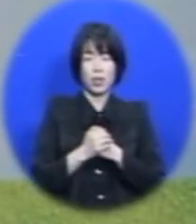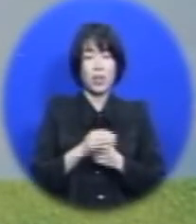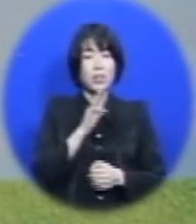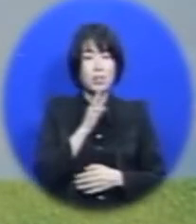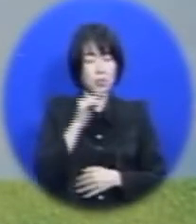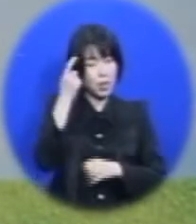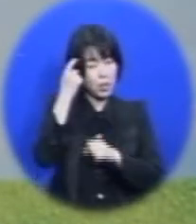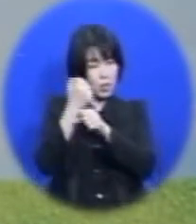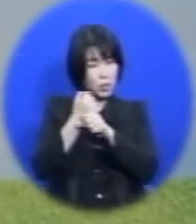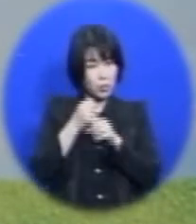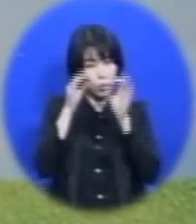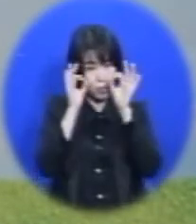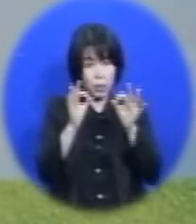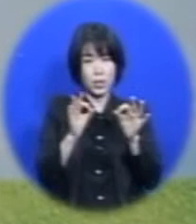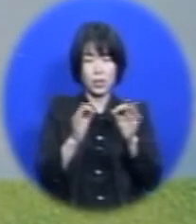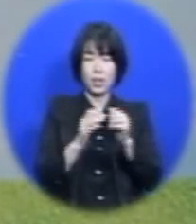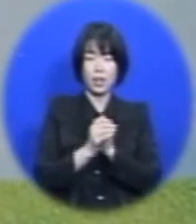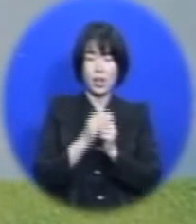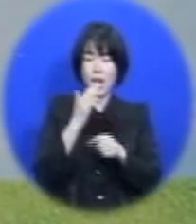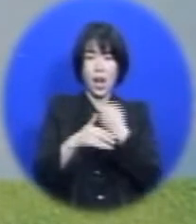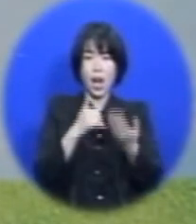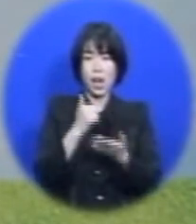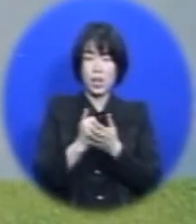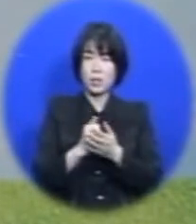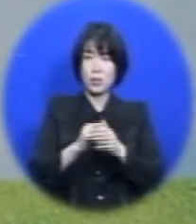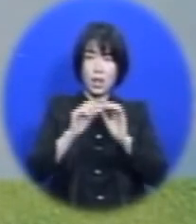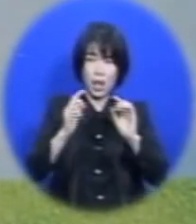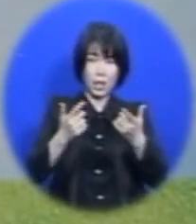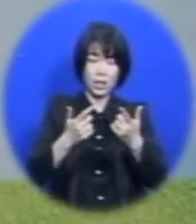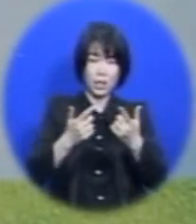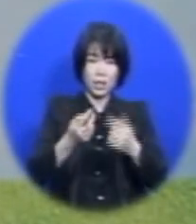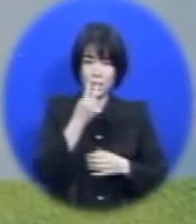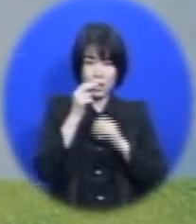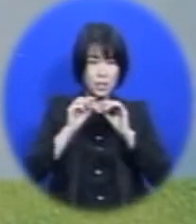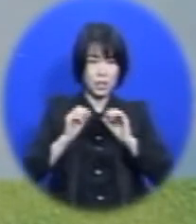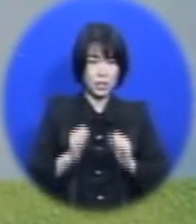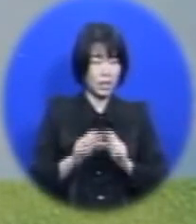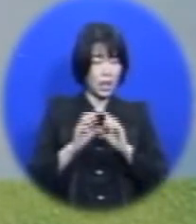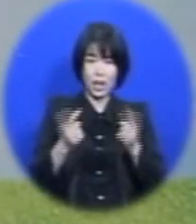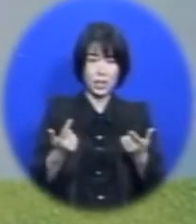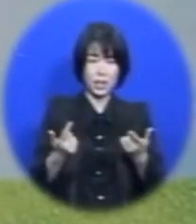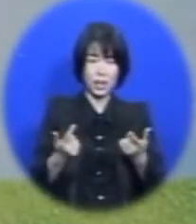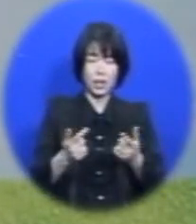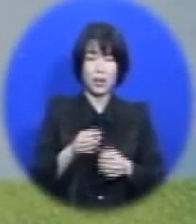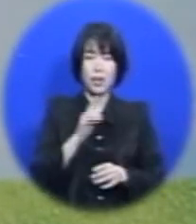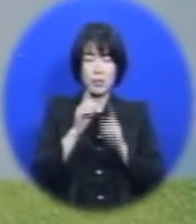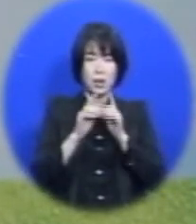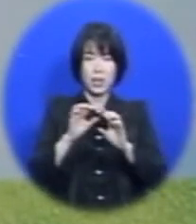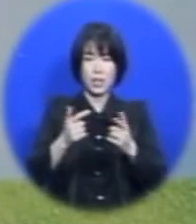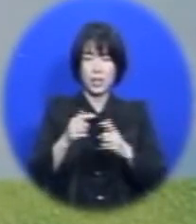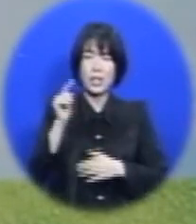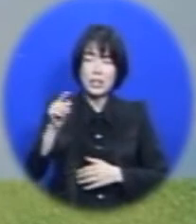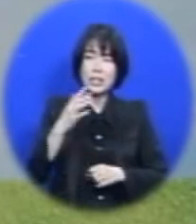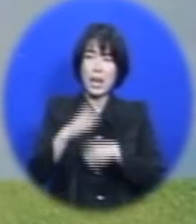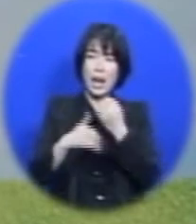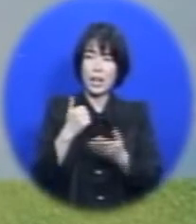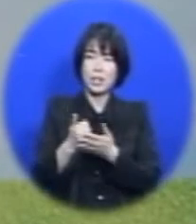정말 연구해 보니까 하나님은 안 계시더라가 아니고 그는 솔직히 하나님이 계신 게 싫은 거예요.